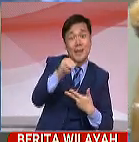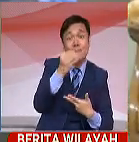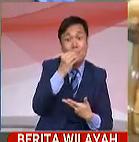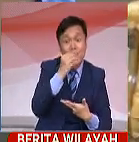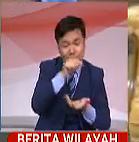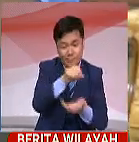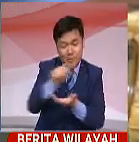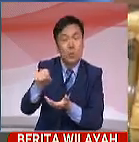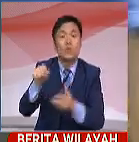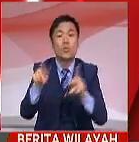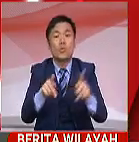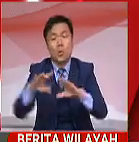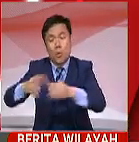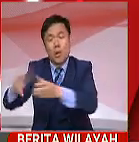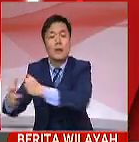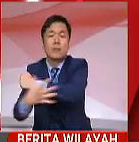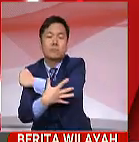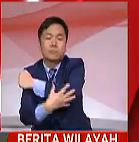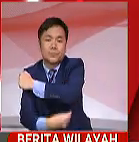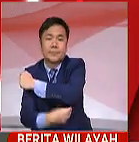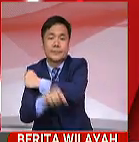orang golongan asnaf.